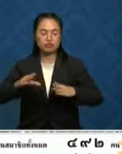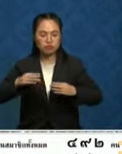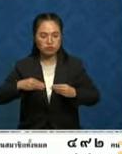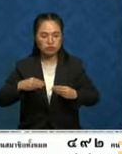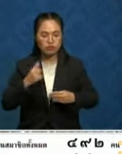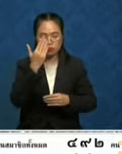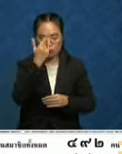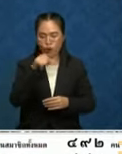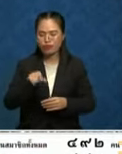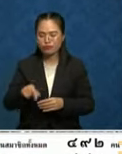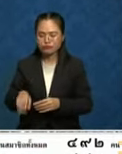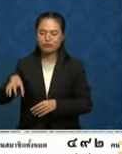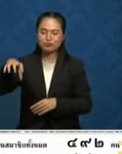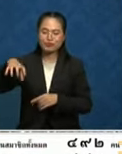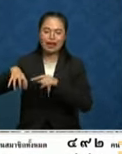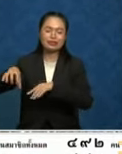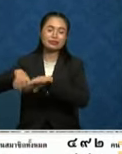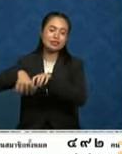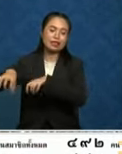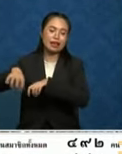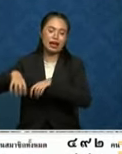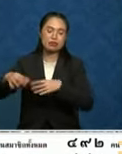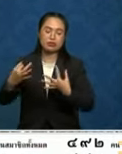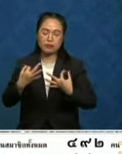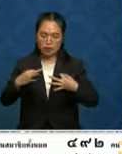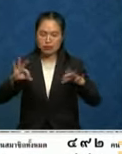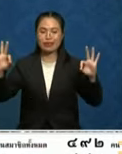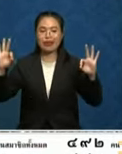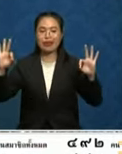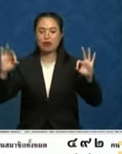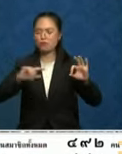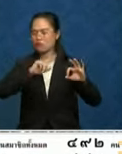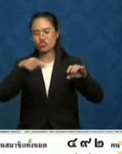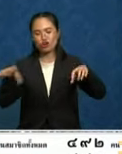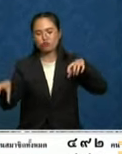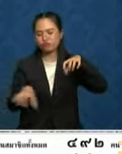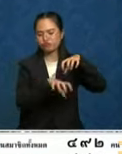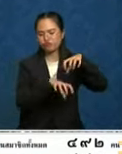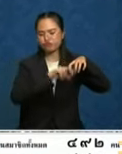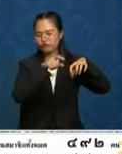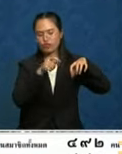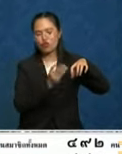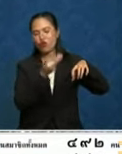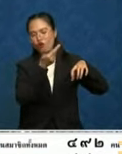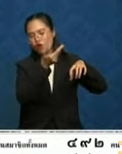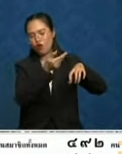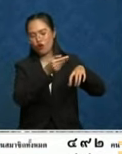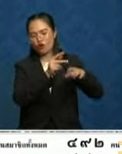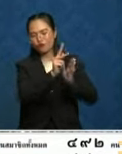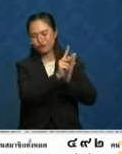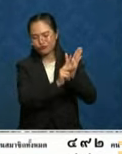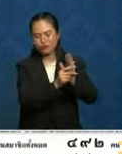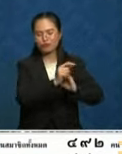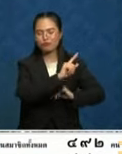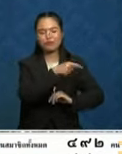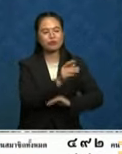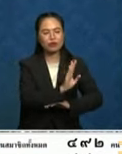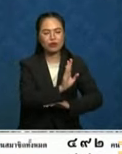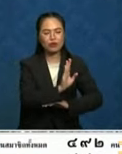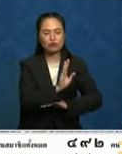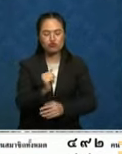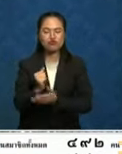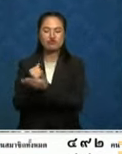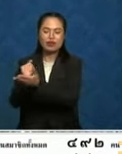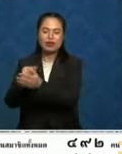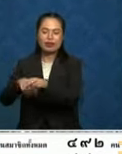การคล่องตัวในการบริหารการจัดการออกนอกระบบนะคะเพื่อในการยืดหยุ่นในการบริหารงานอันที่